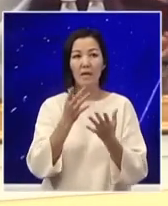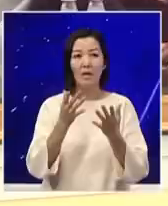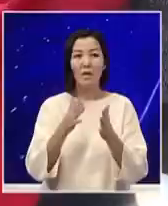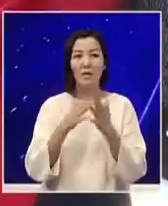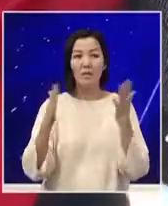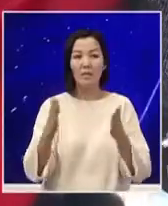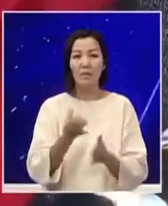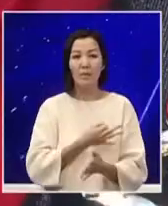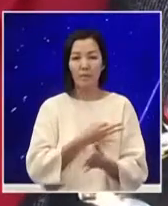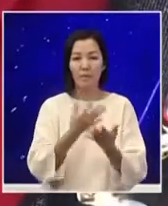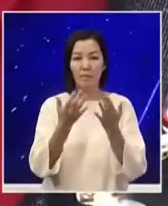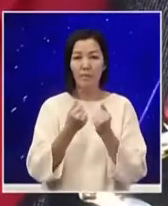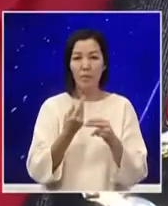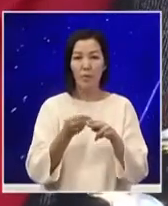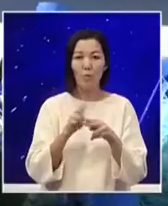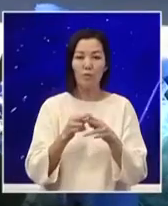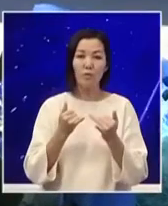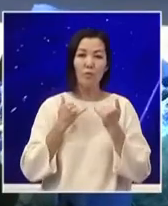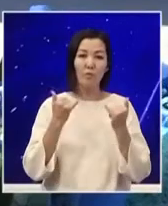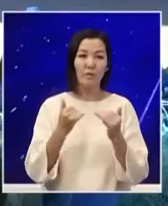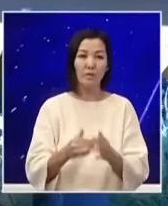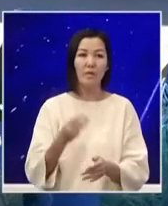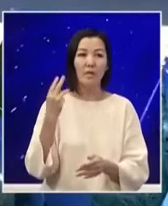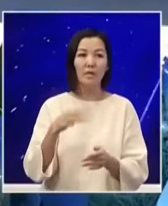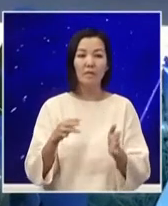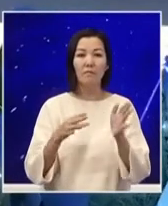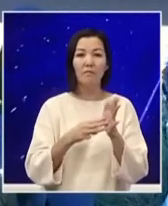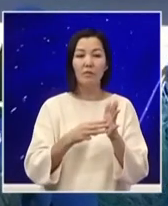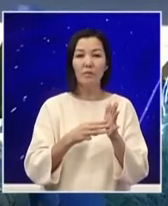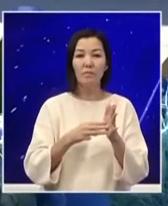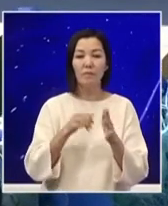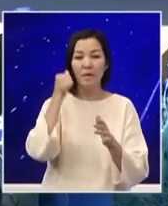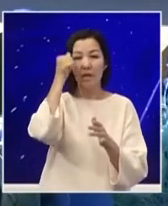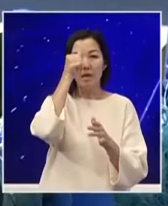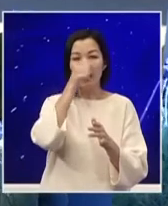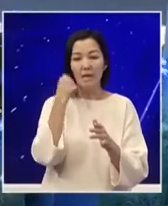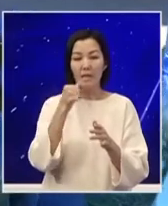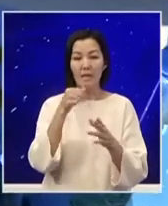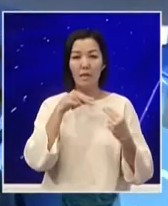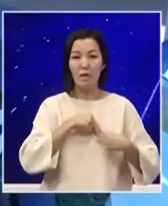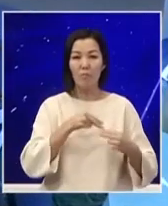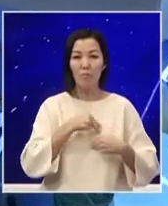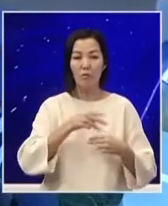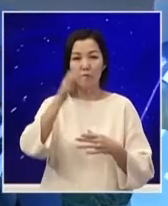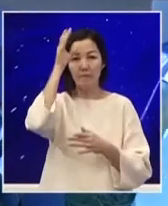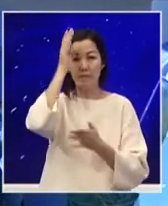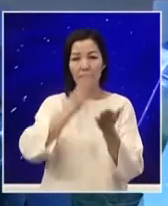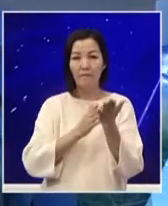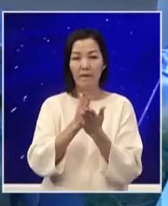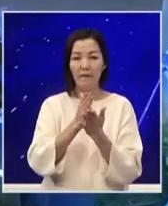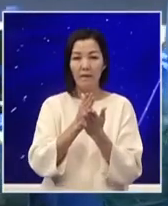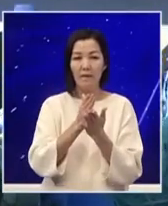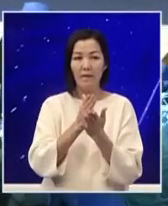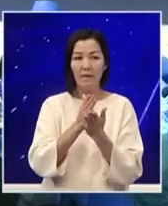знак, признаются учителя, весьма почетно. 38 лет работаю в образовании. Но